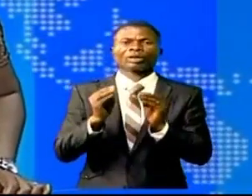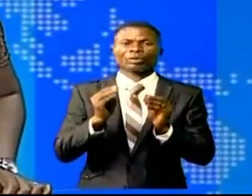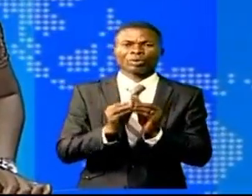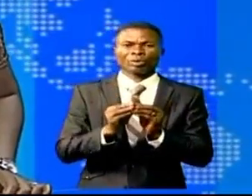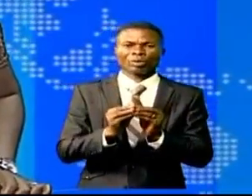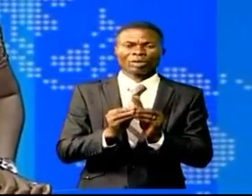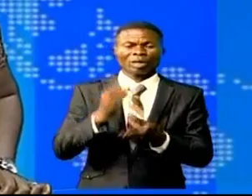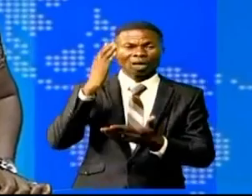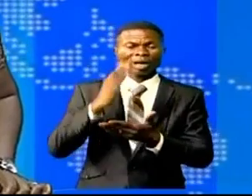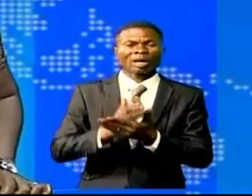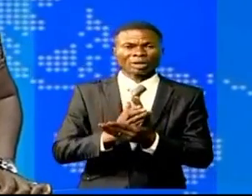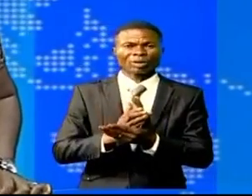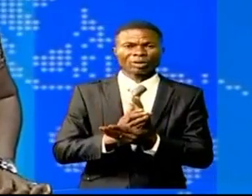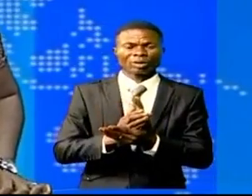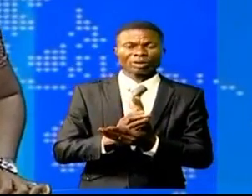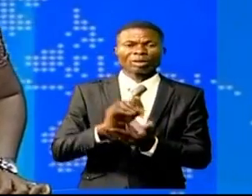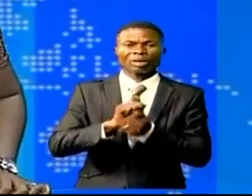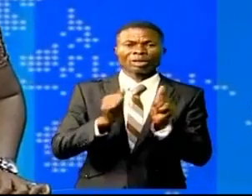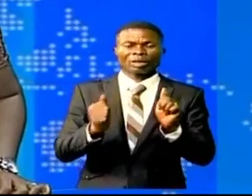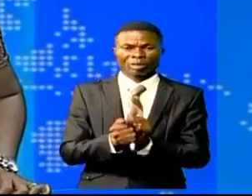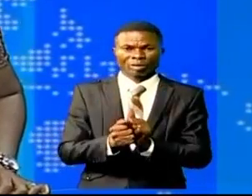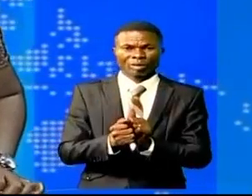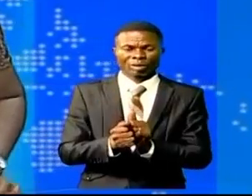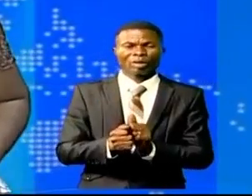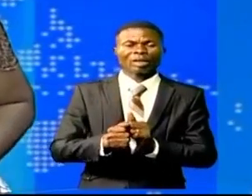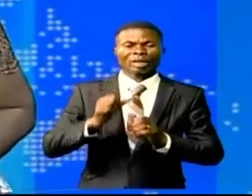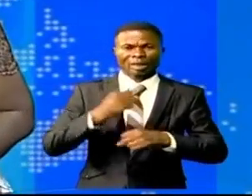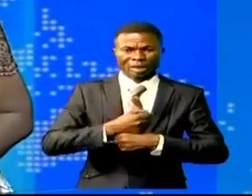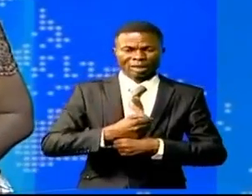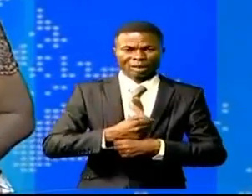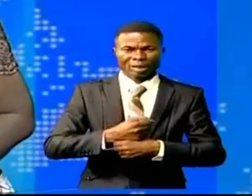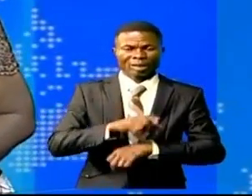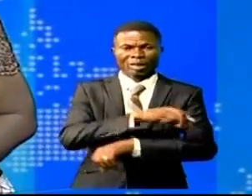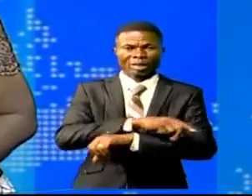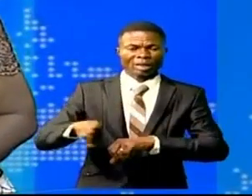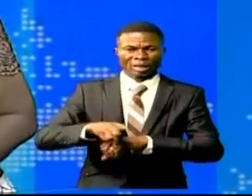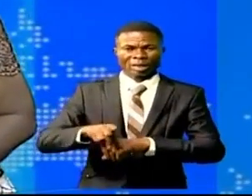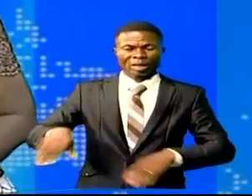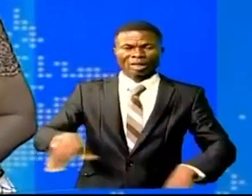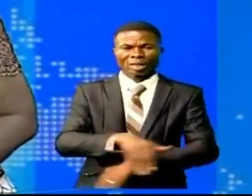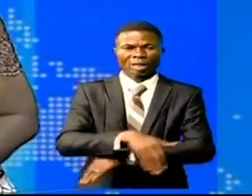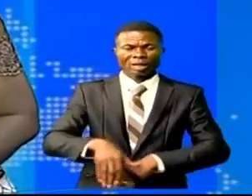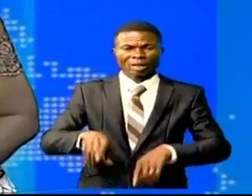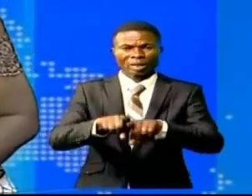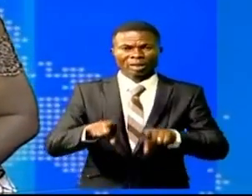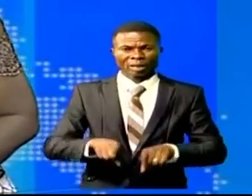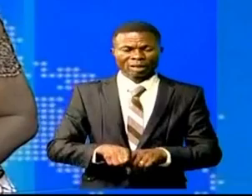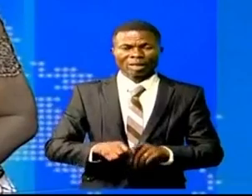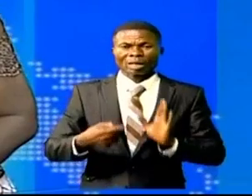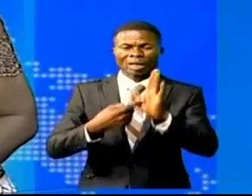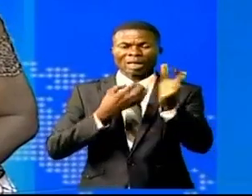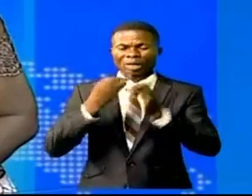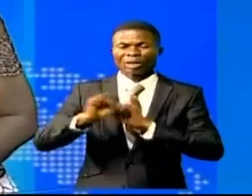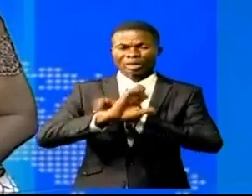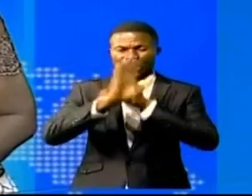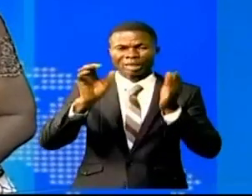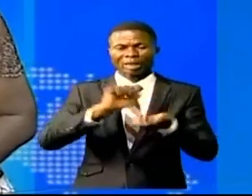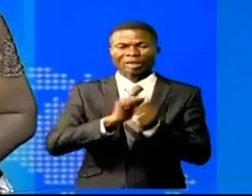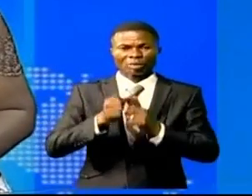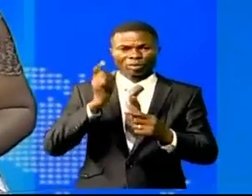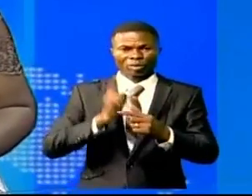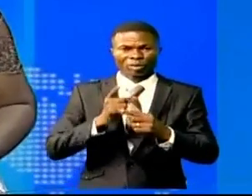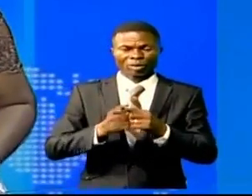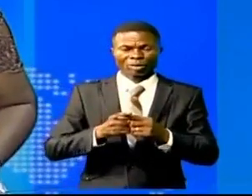pour mettre fin au pagaille qui s'est installé dans l'administration foncière et de clarifier les divergences entre